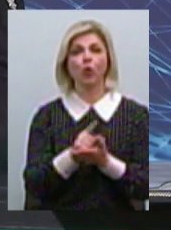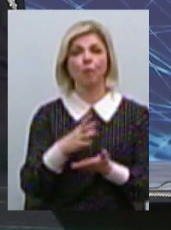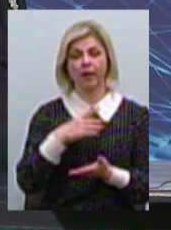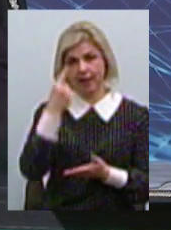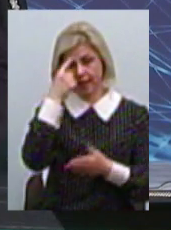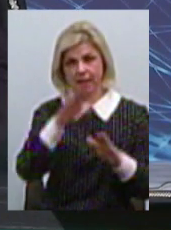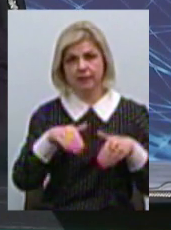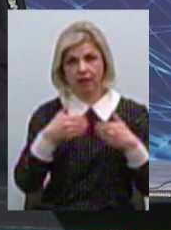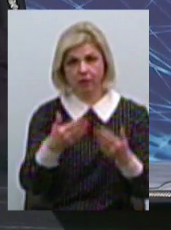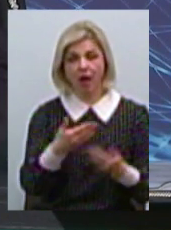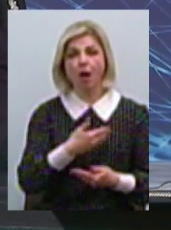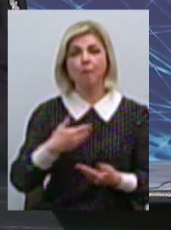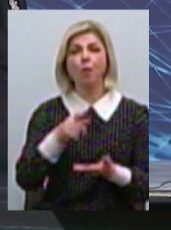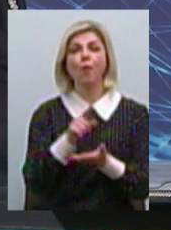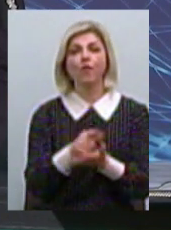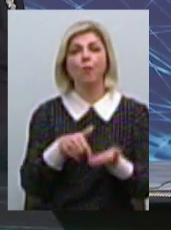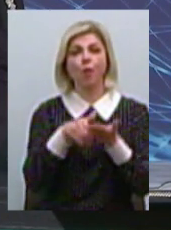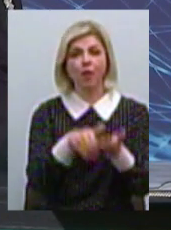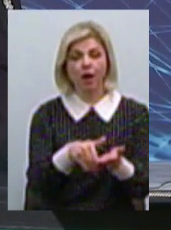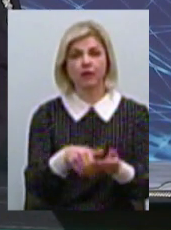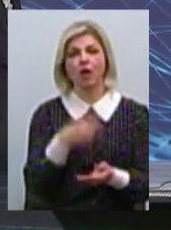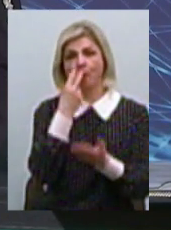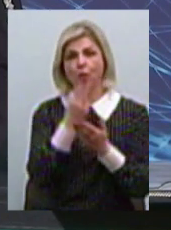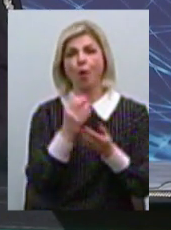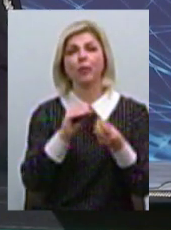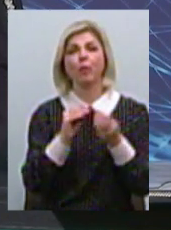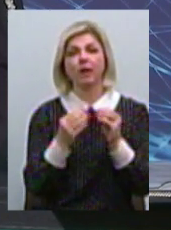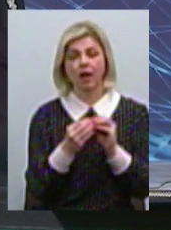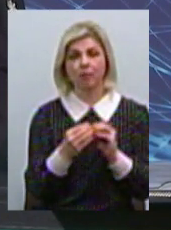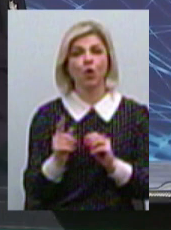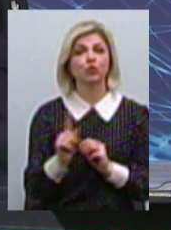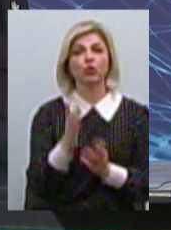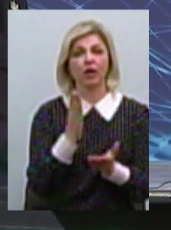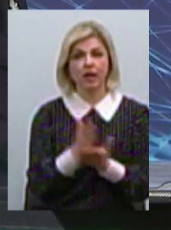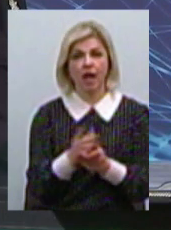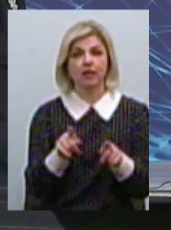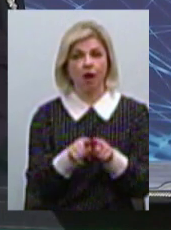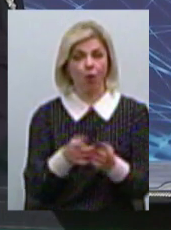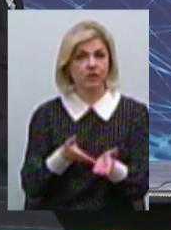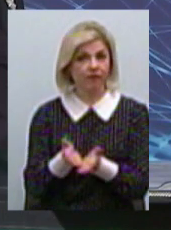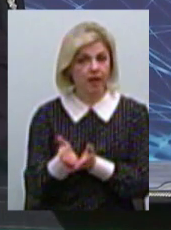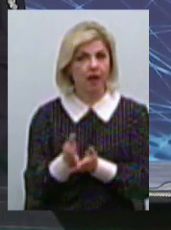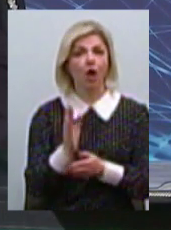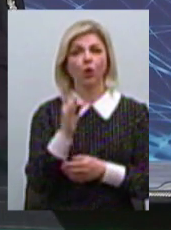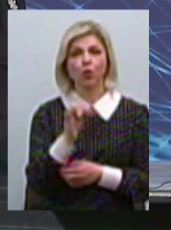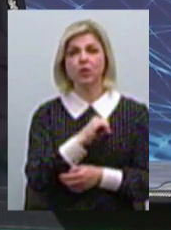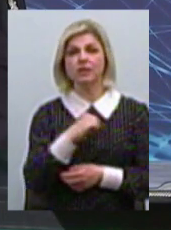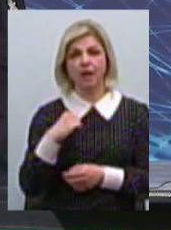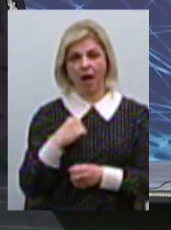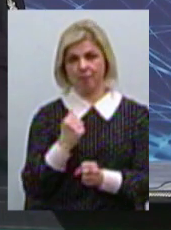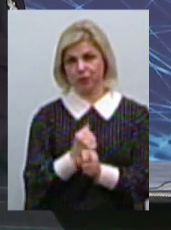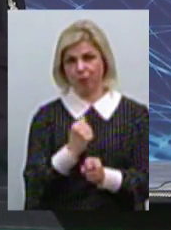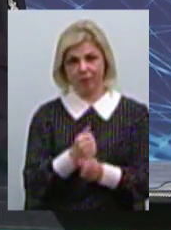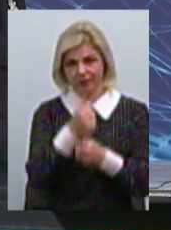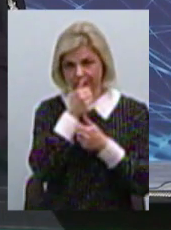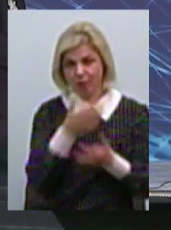ми повинні допомагати, ми повинні показувати проблематику, яка є в даній сфері, але самотужки ми це зробити не